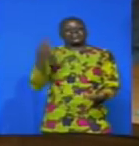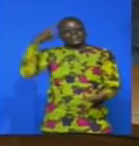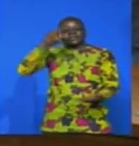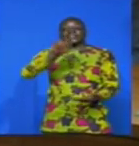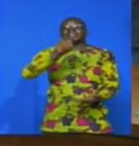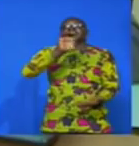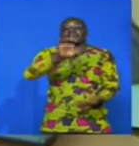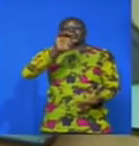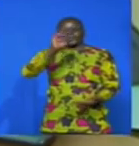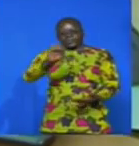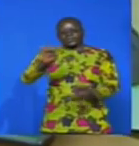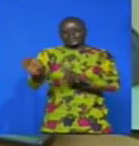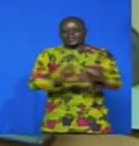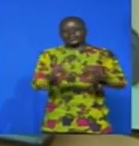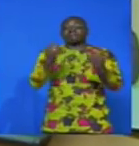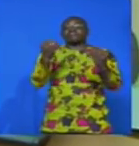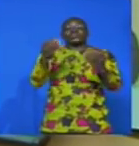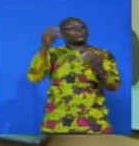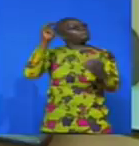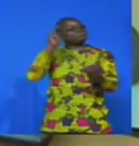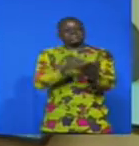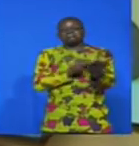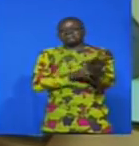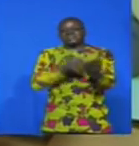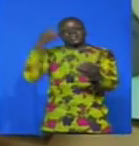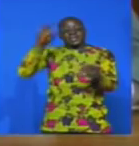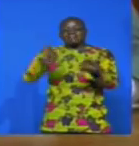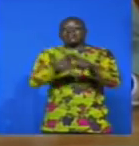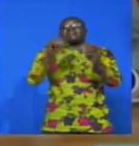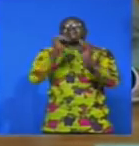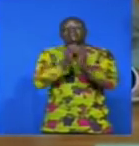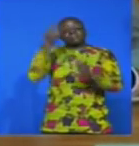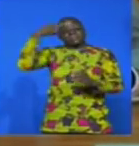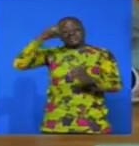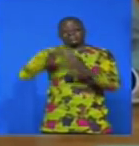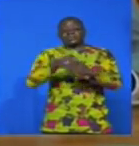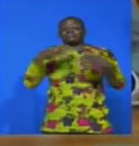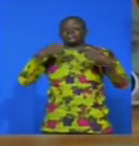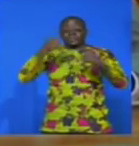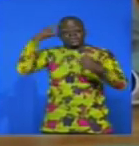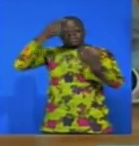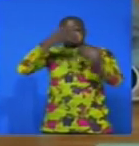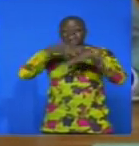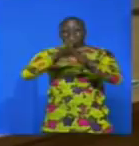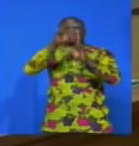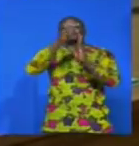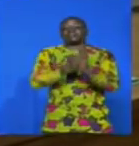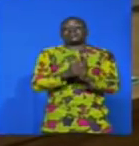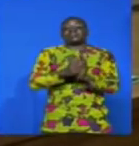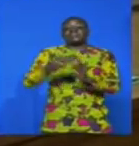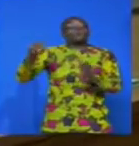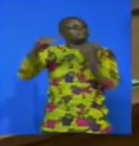qui fait de nouveaux millionnaires à chaque tirage est également un outil solide d'intégration que les pays membres